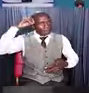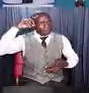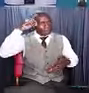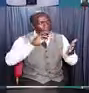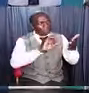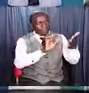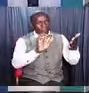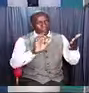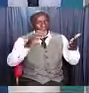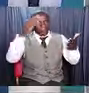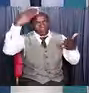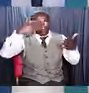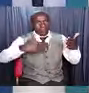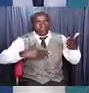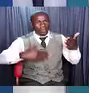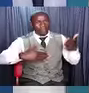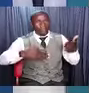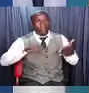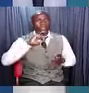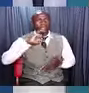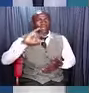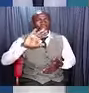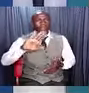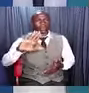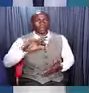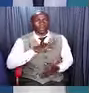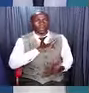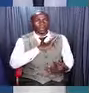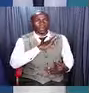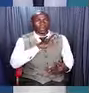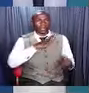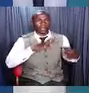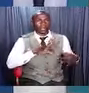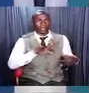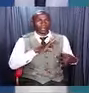for the amount of the blackboard. Board ni huo moyo wako huo. And the blackboard is your heart.